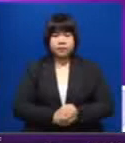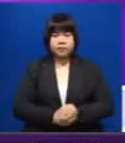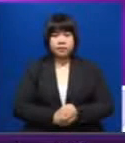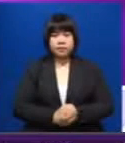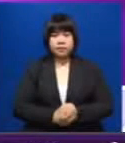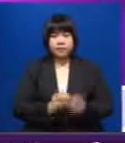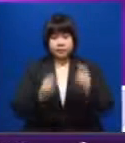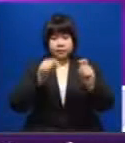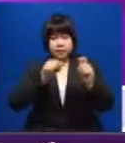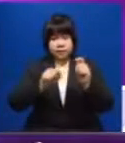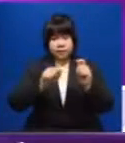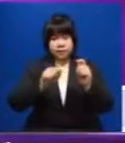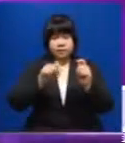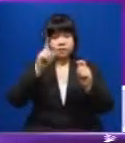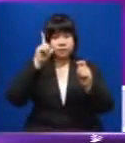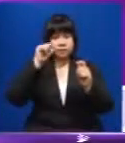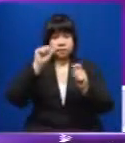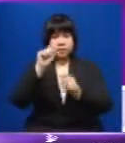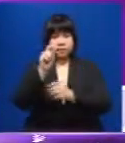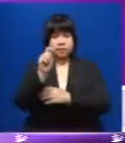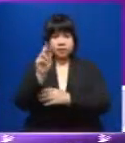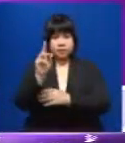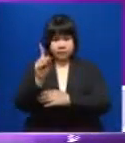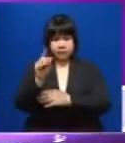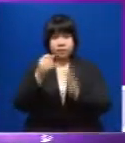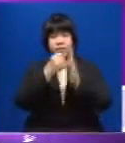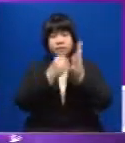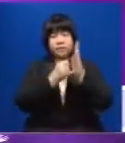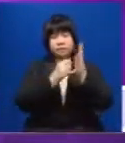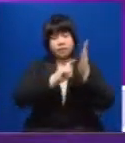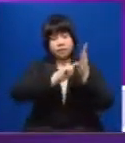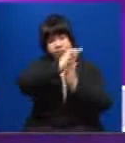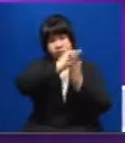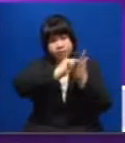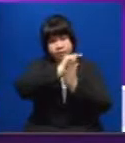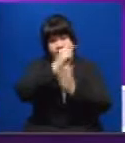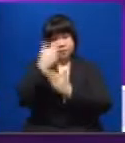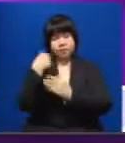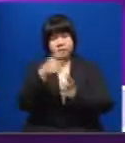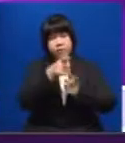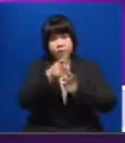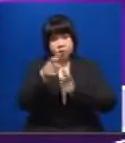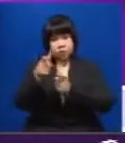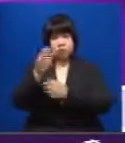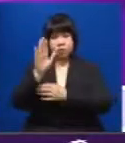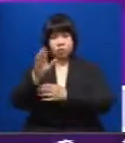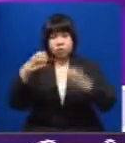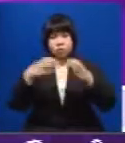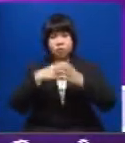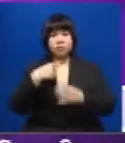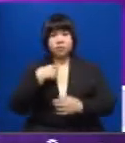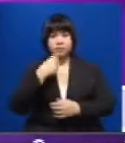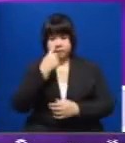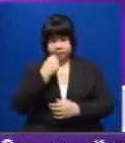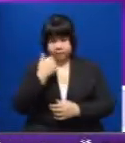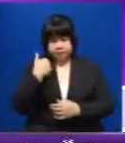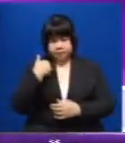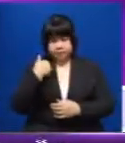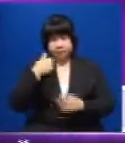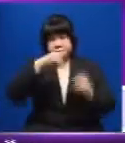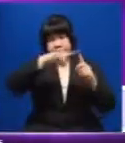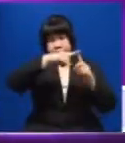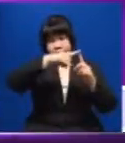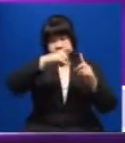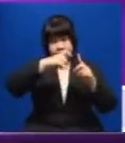อาเฮียอำเภอแม่สอดจังหวัดตากเกิดเหตุคนร้ายใช้อาวุธสงครามยิงถล่มสถานีวิทยุคนเสื้อแดงค่ะทำให้อาคารและสาวเครื่อง